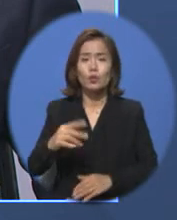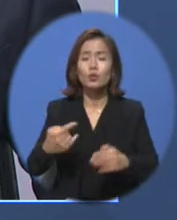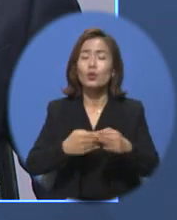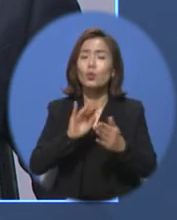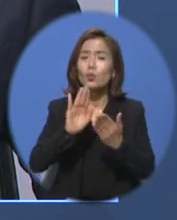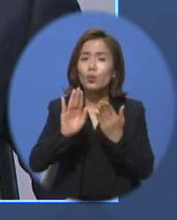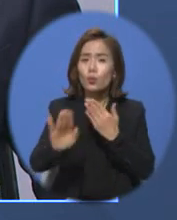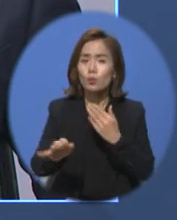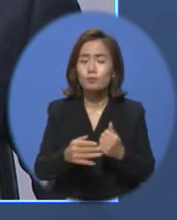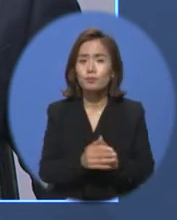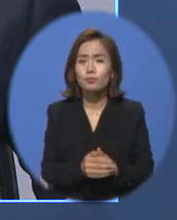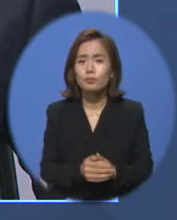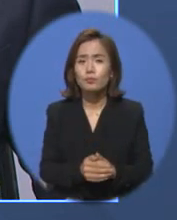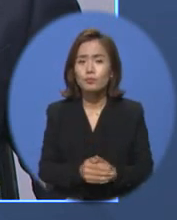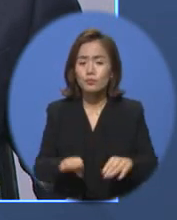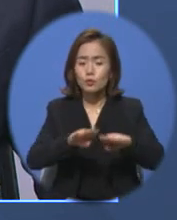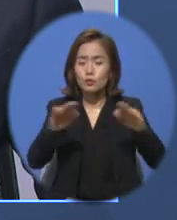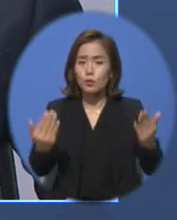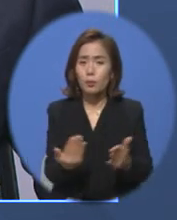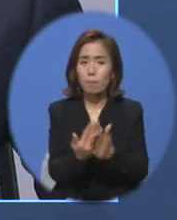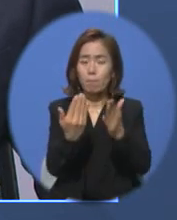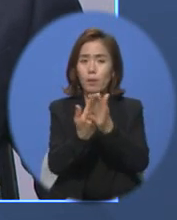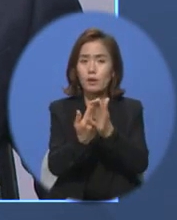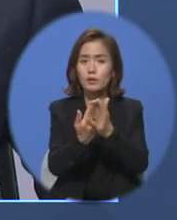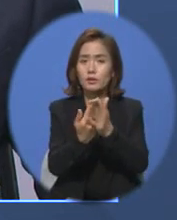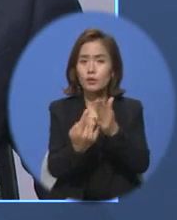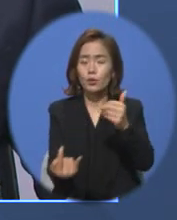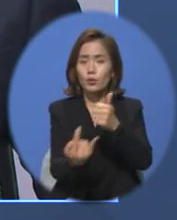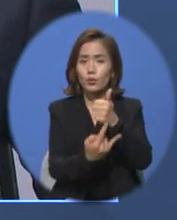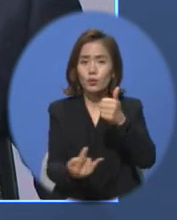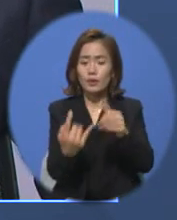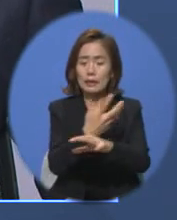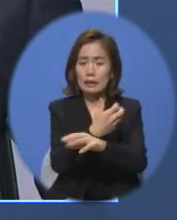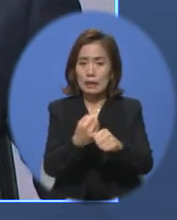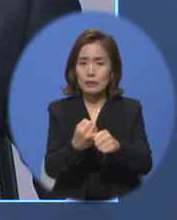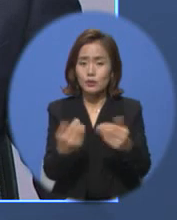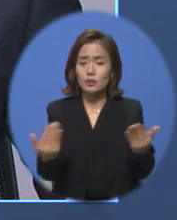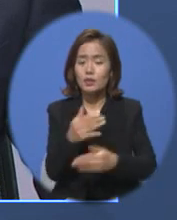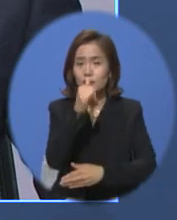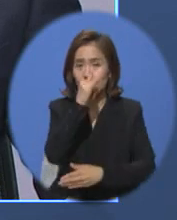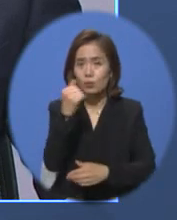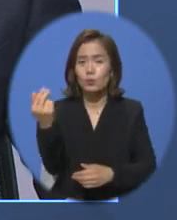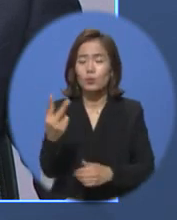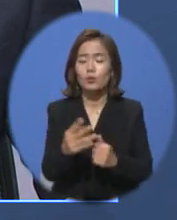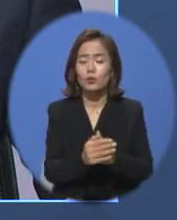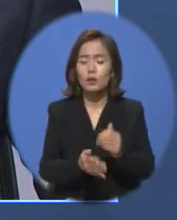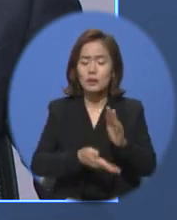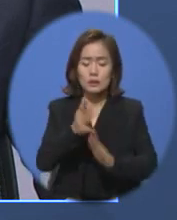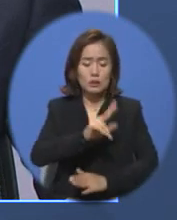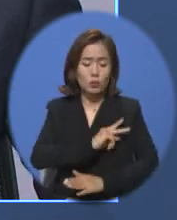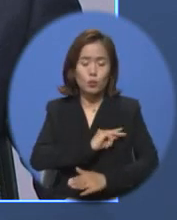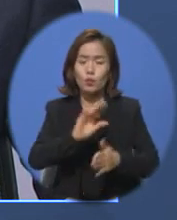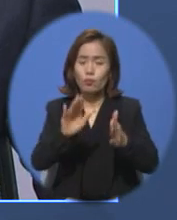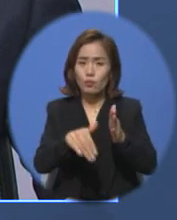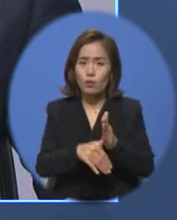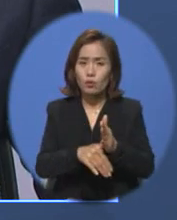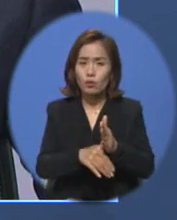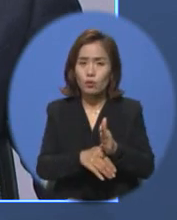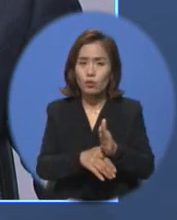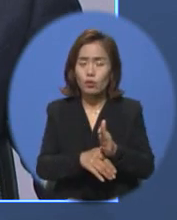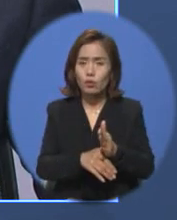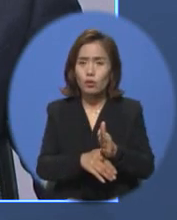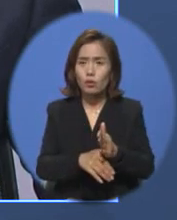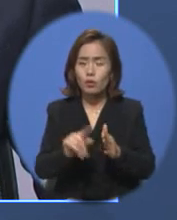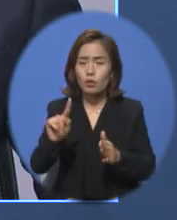대통령직속 국가균형발전위원회의계약직A급공무원으로근무해왔다는뜻입니다. 예.시의원